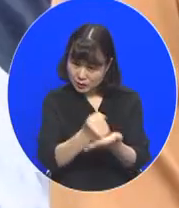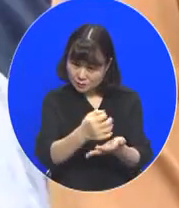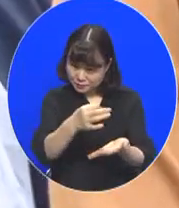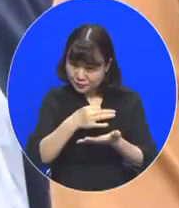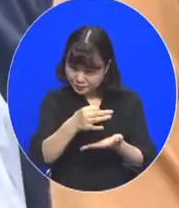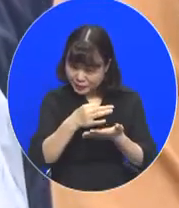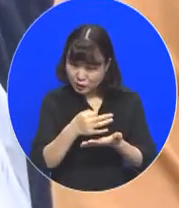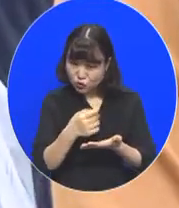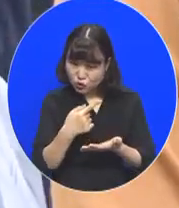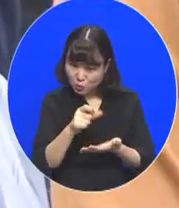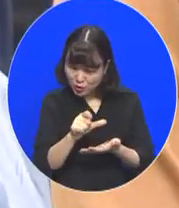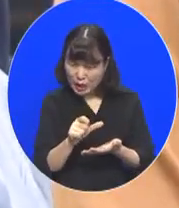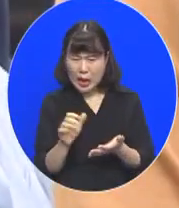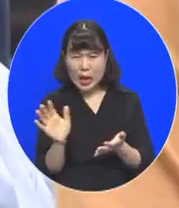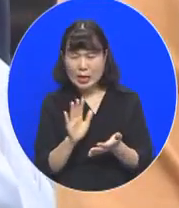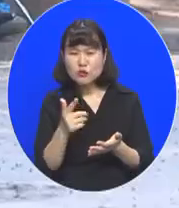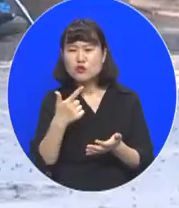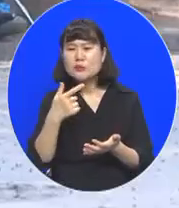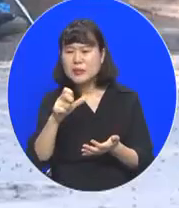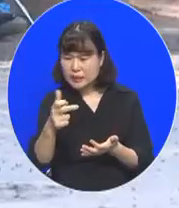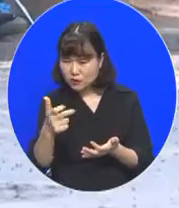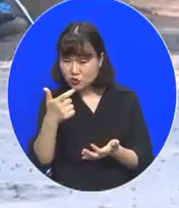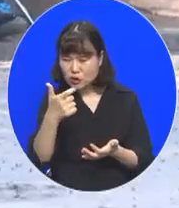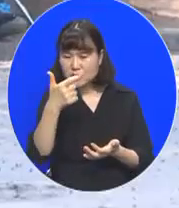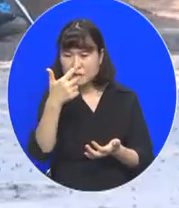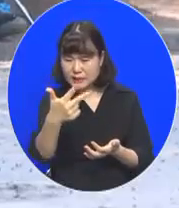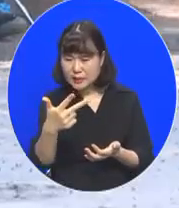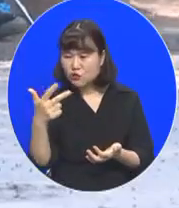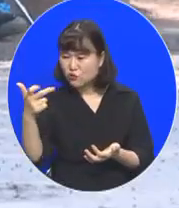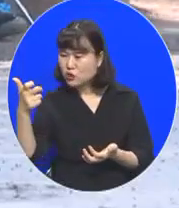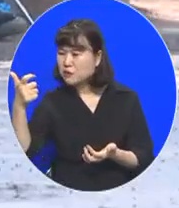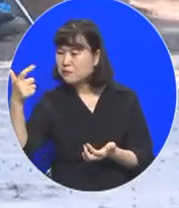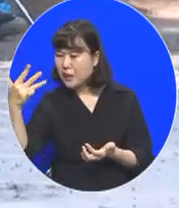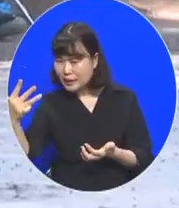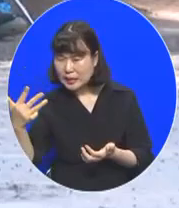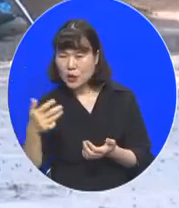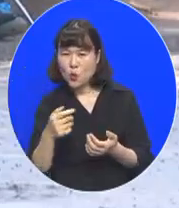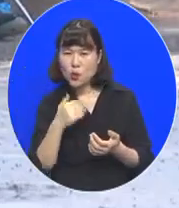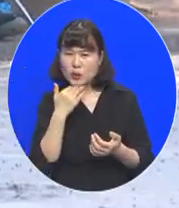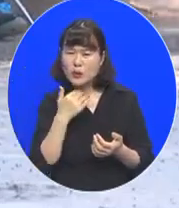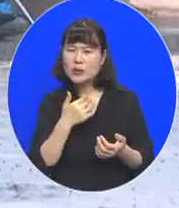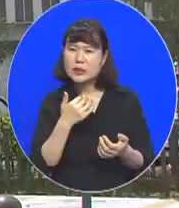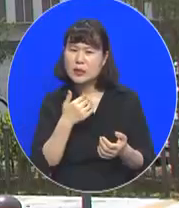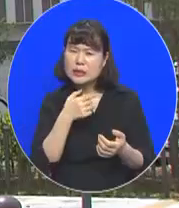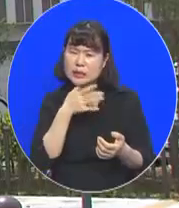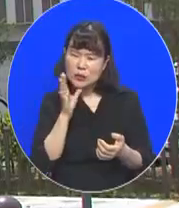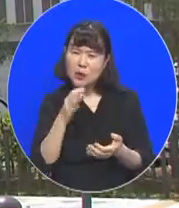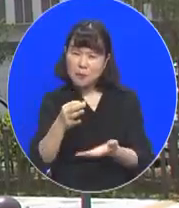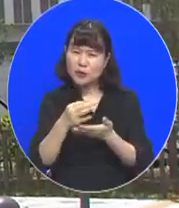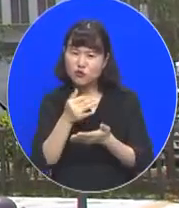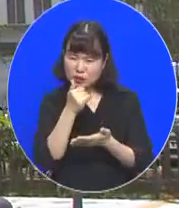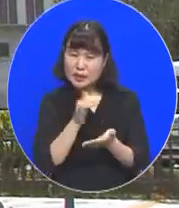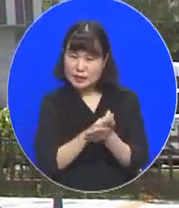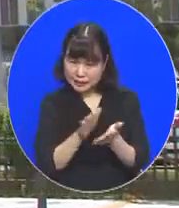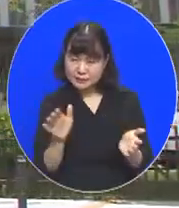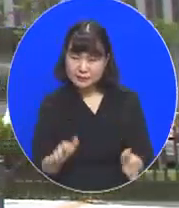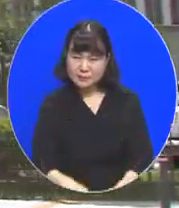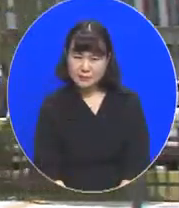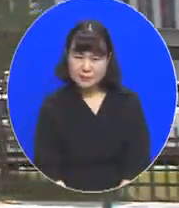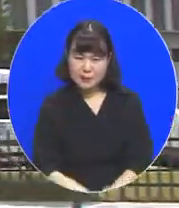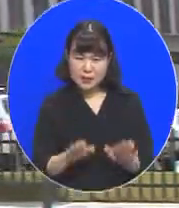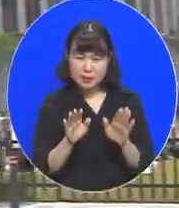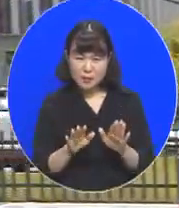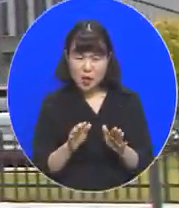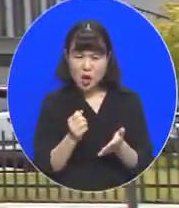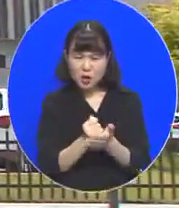연령을 67세나 68세로 늦추는 방안도 검토한 걸로 전해졌습니다. 보건복지부는 이런